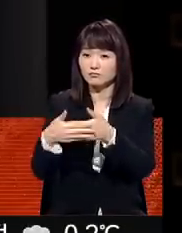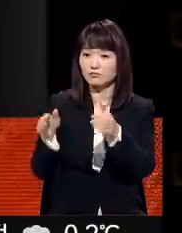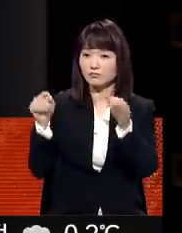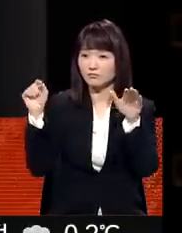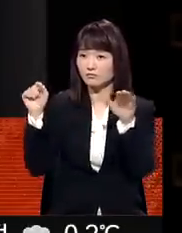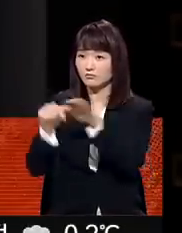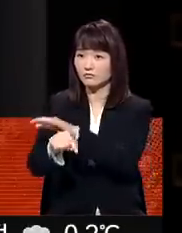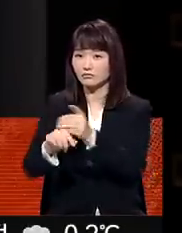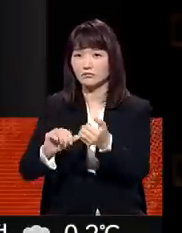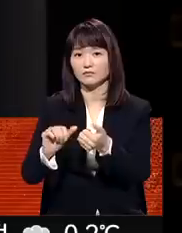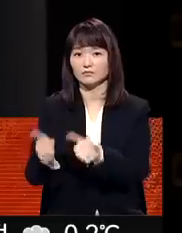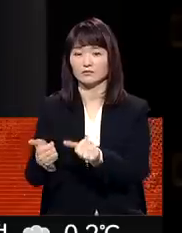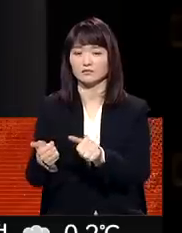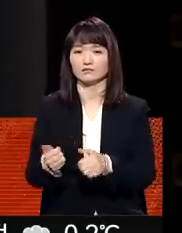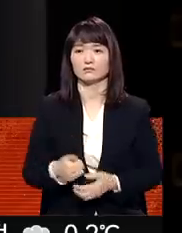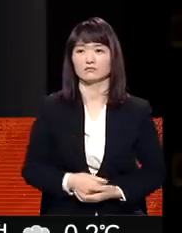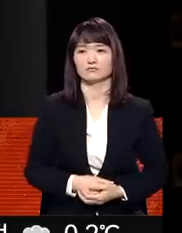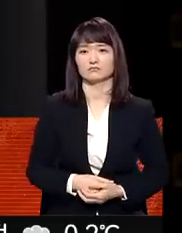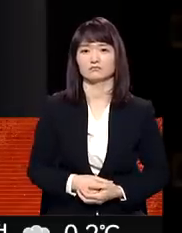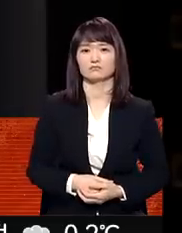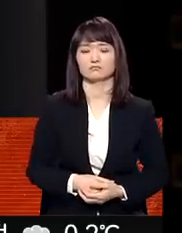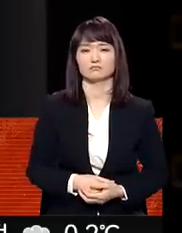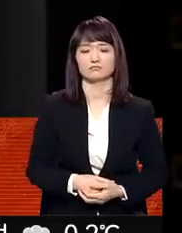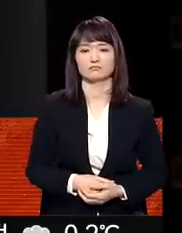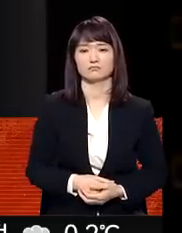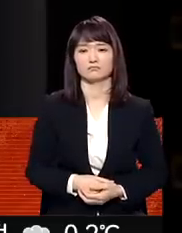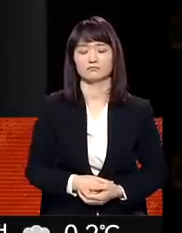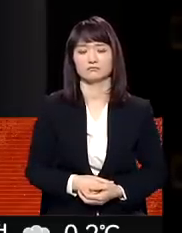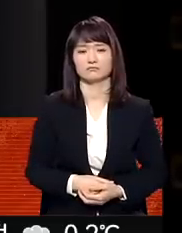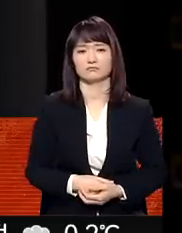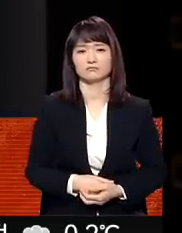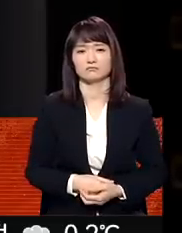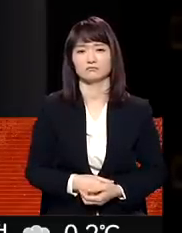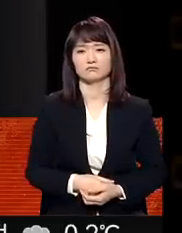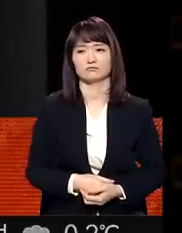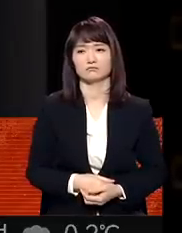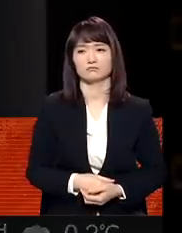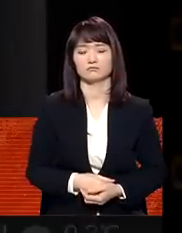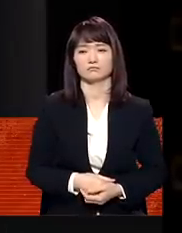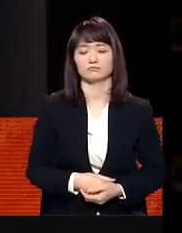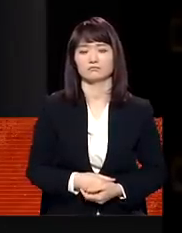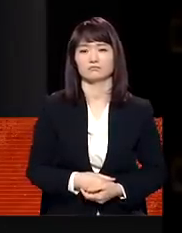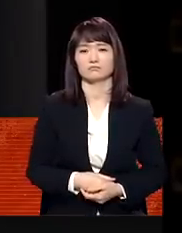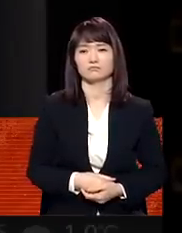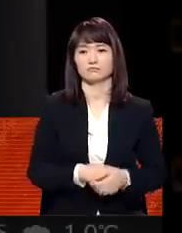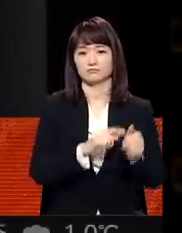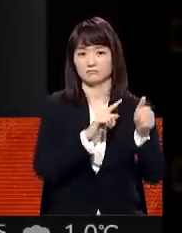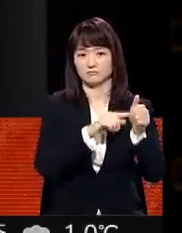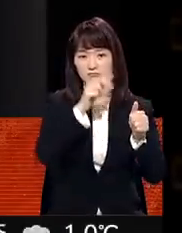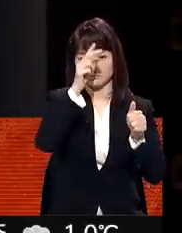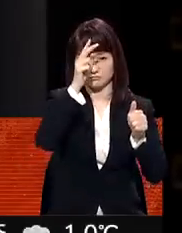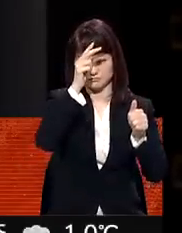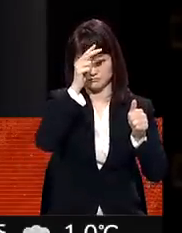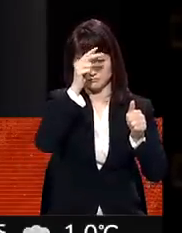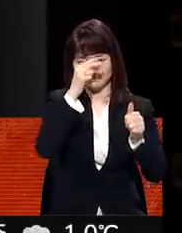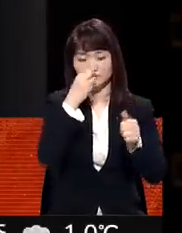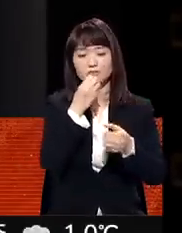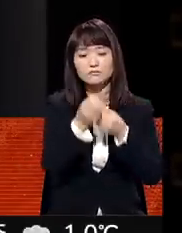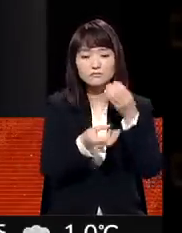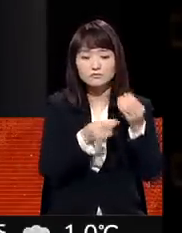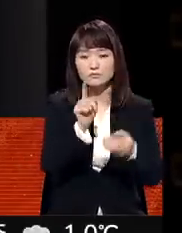사망했다 야 이거 좀 팀장님 그 사람 그 경찰에서 진술한 내용은 뭐였습니까